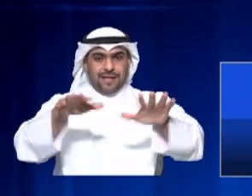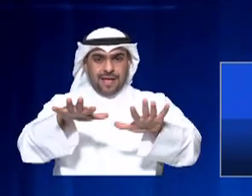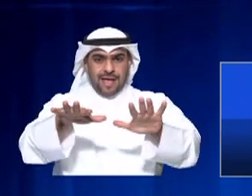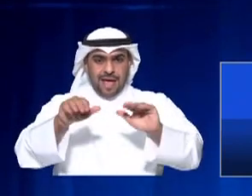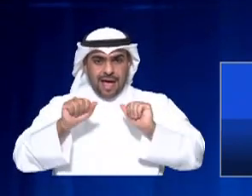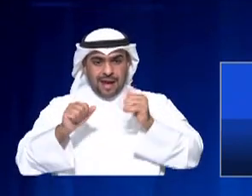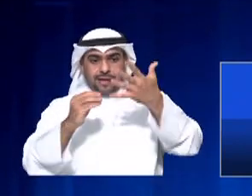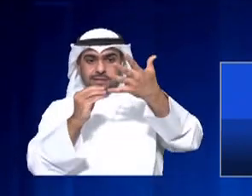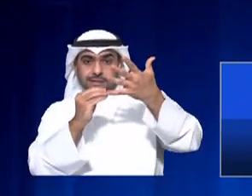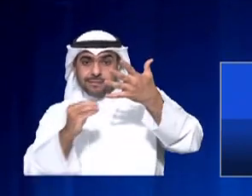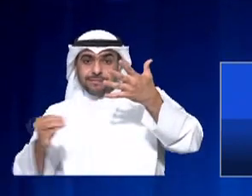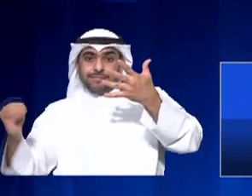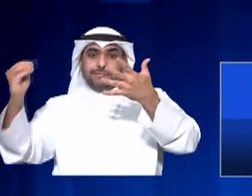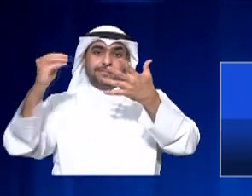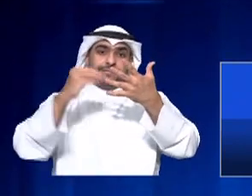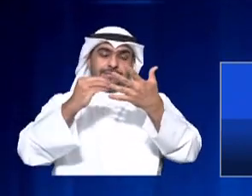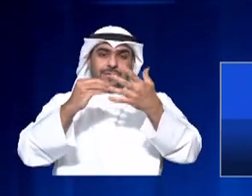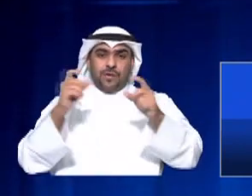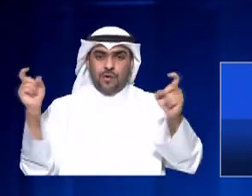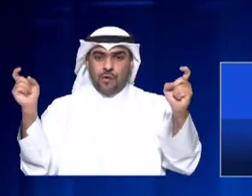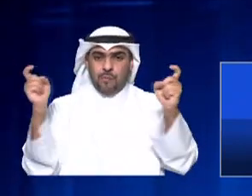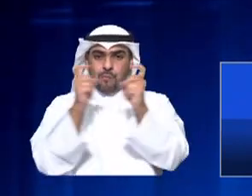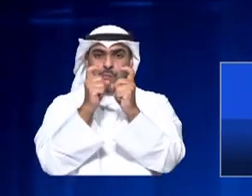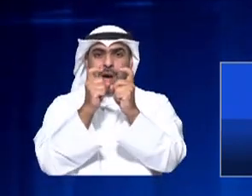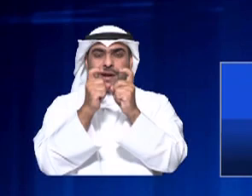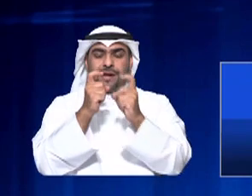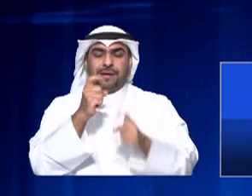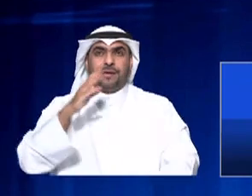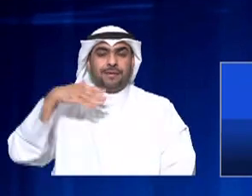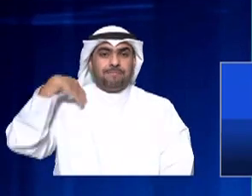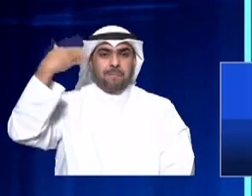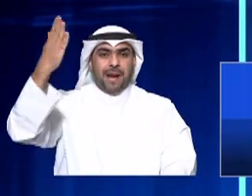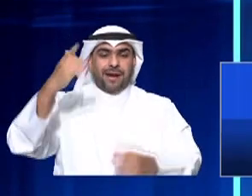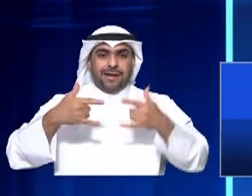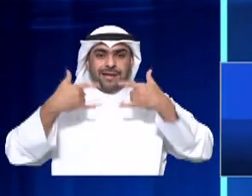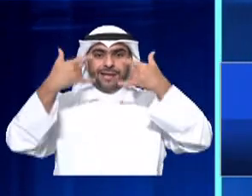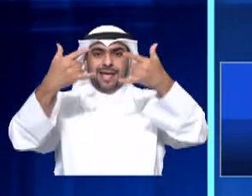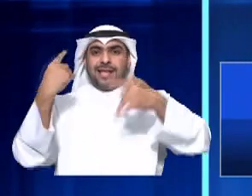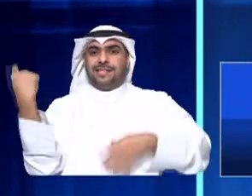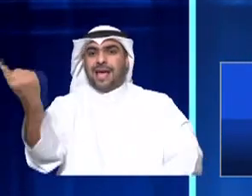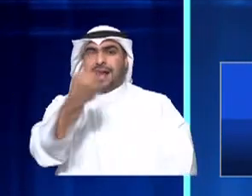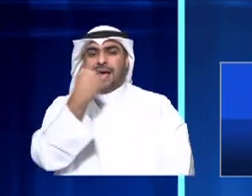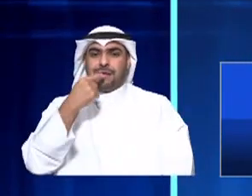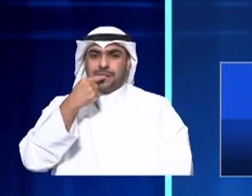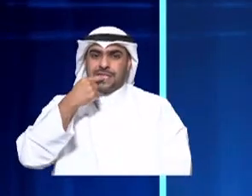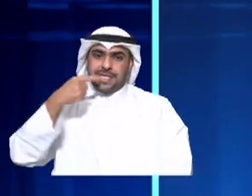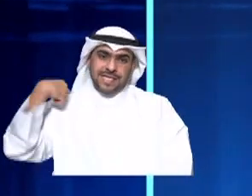التأهل للمربع الذهبي المؤهل لكأس العالم العام المقبل.